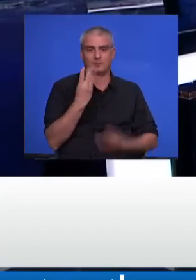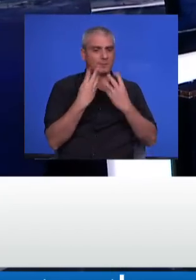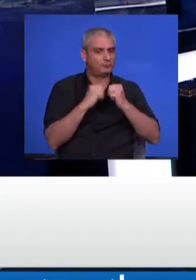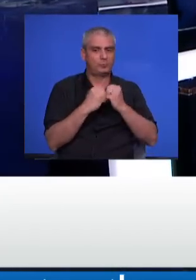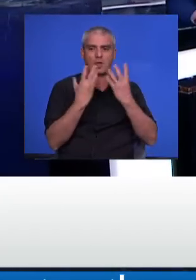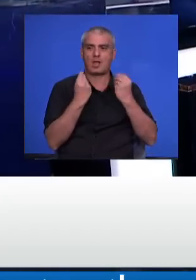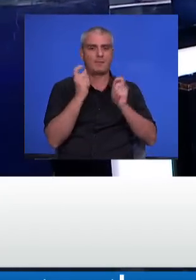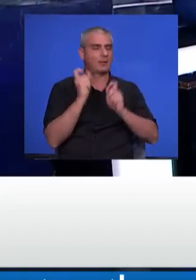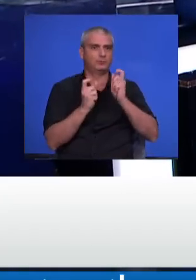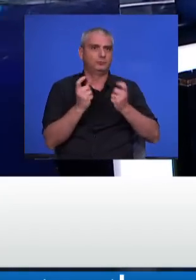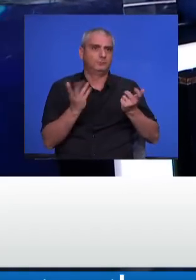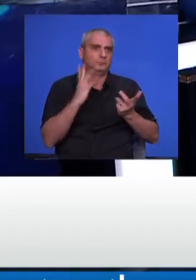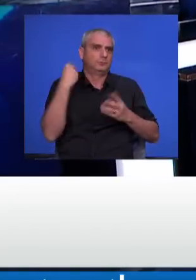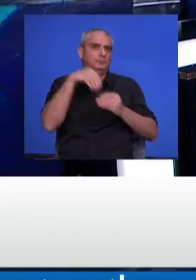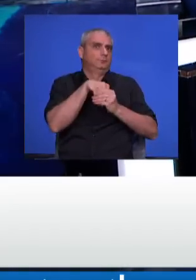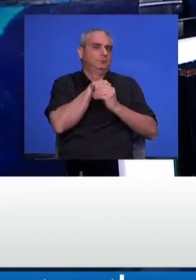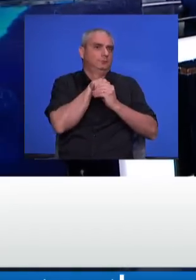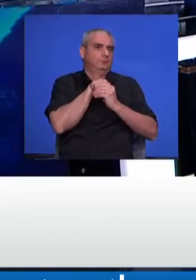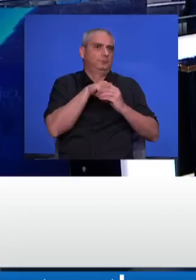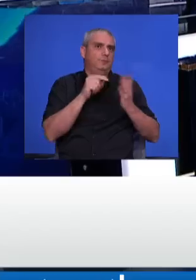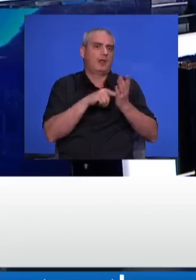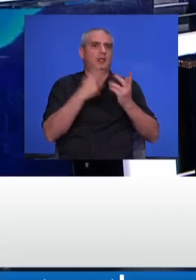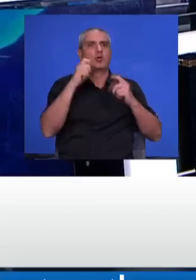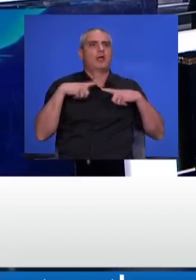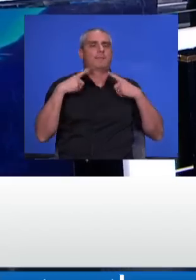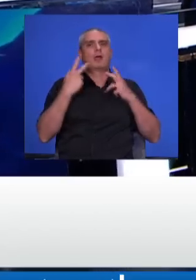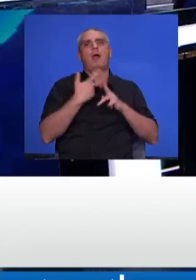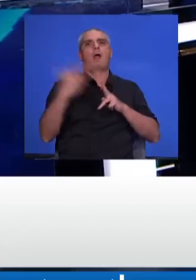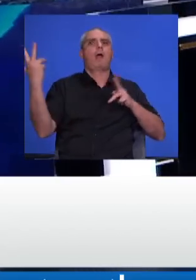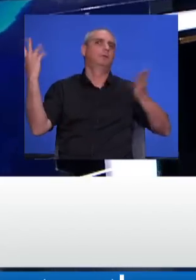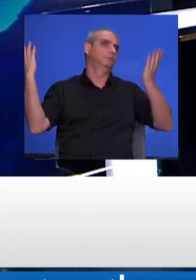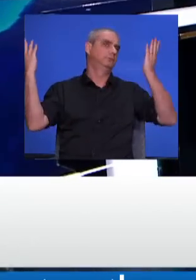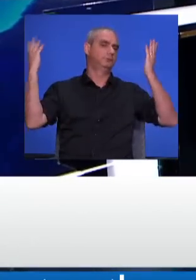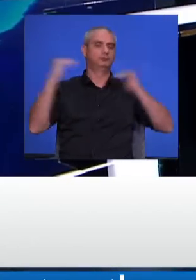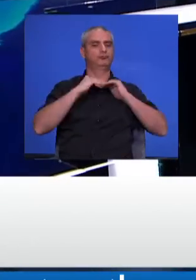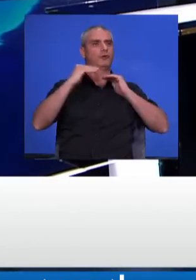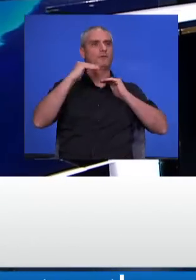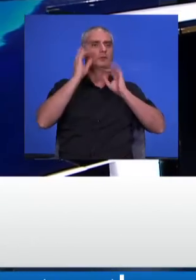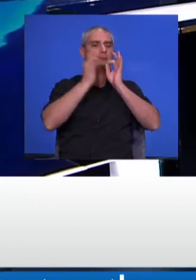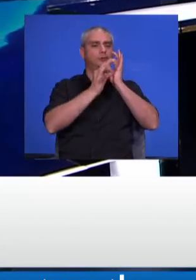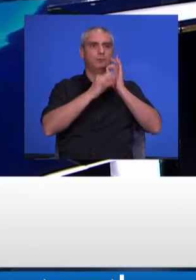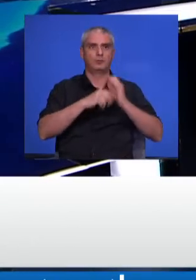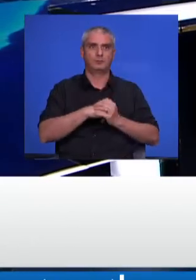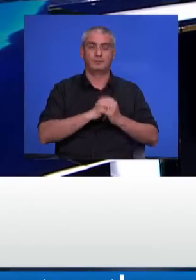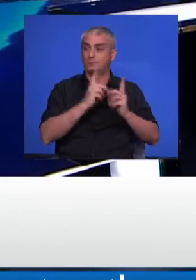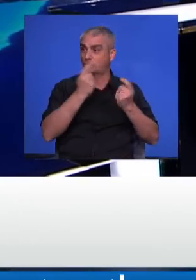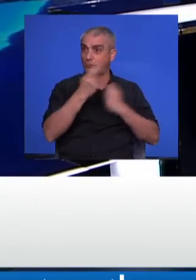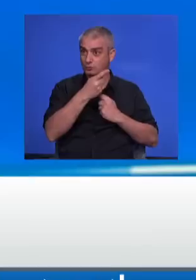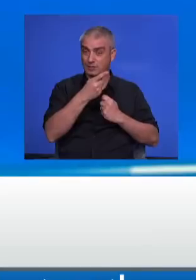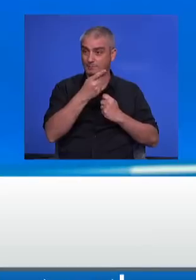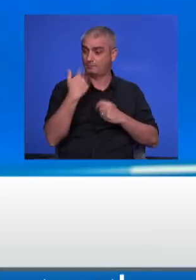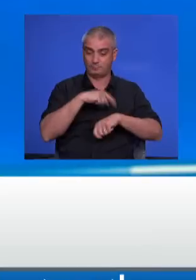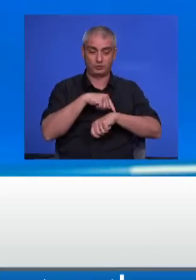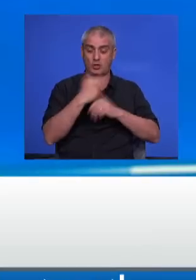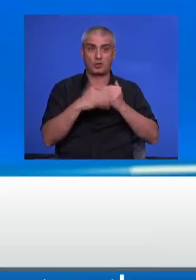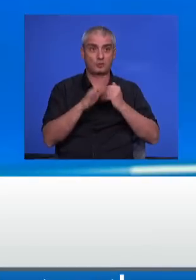מאוד אנשים, פשוט לא היו חלק ממנה. כאילו יוקר המחיה נוגע רק לשכבות מאוד מאוד מסוימות באוכלוסייה. על פי מה שפורסם, מיכאל, על פי מה שפורסם בשעות האחרונות,